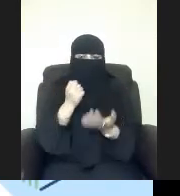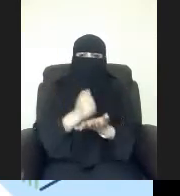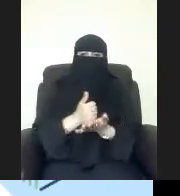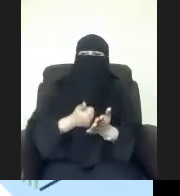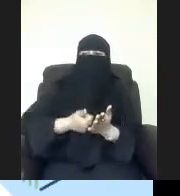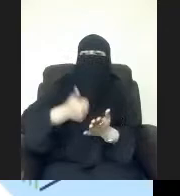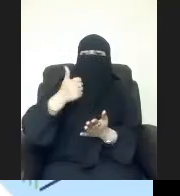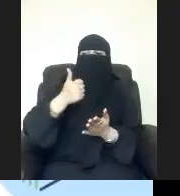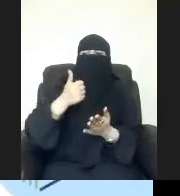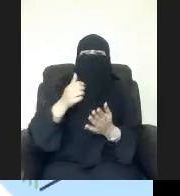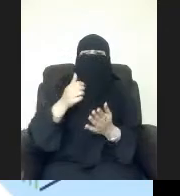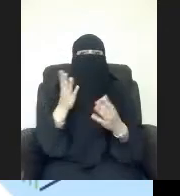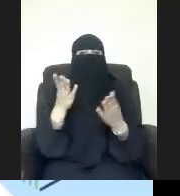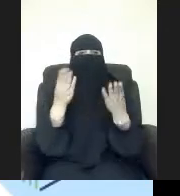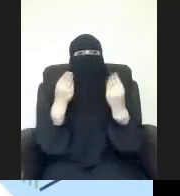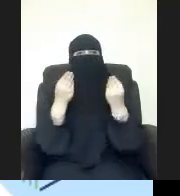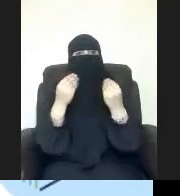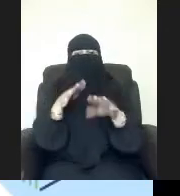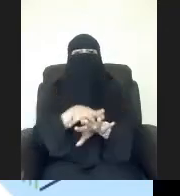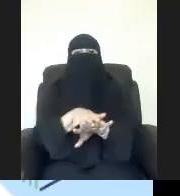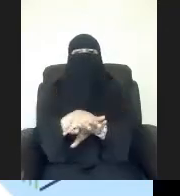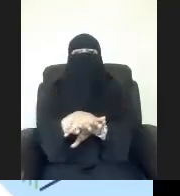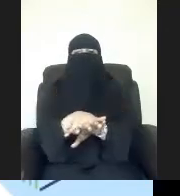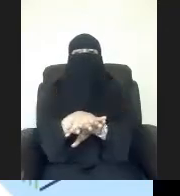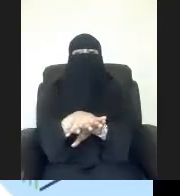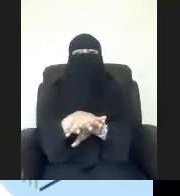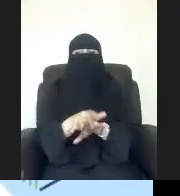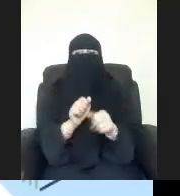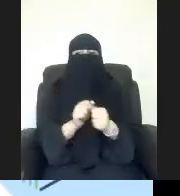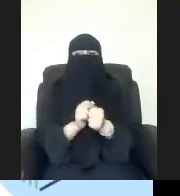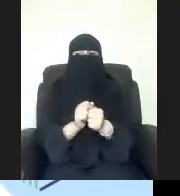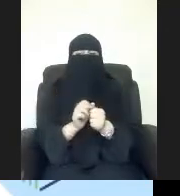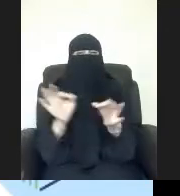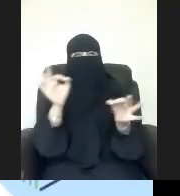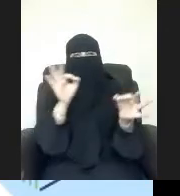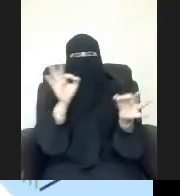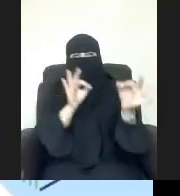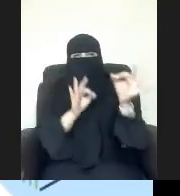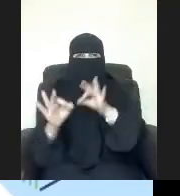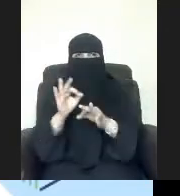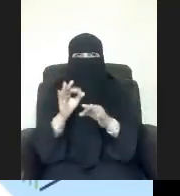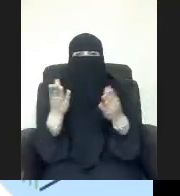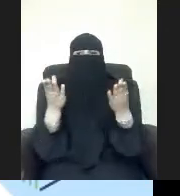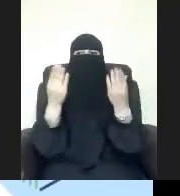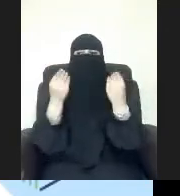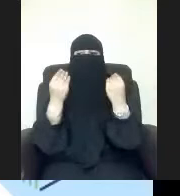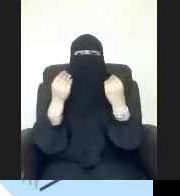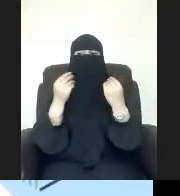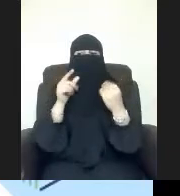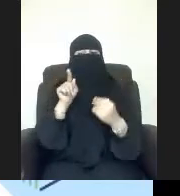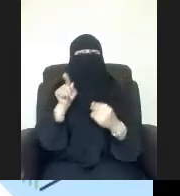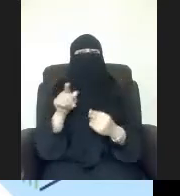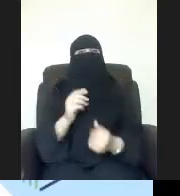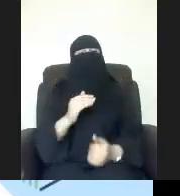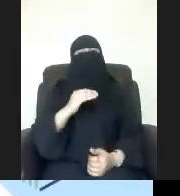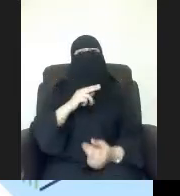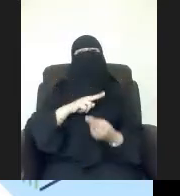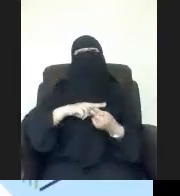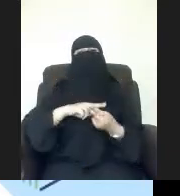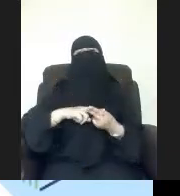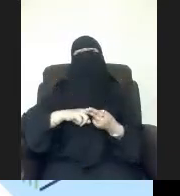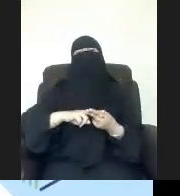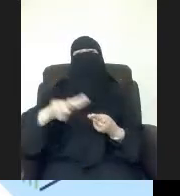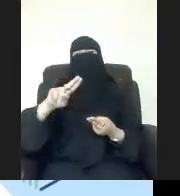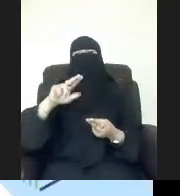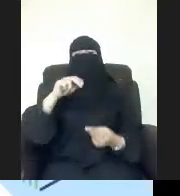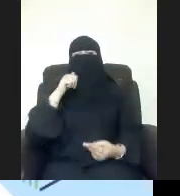أنا أعود وأقول دوما التصميم التعليمي هو الحل، وسيتحدث الدكتور علي عن التصميم التعليمي